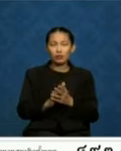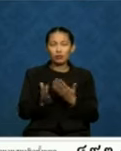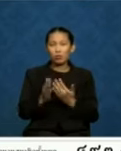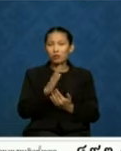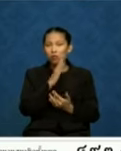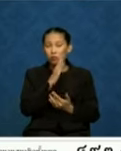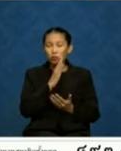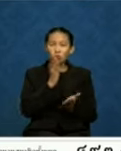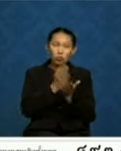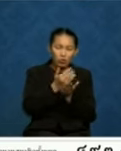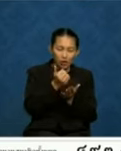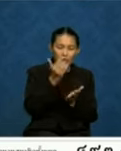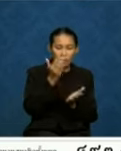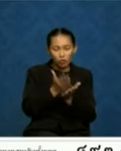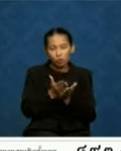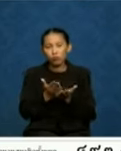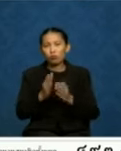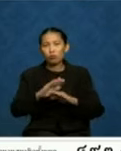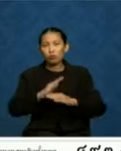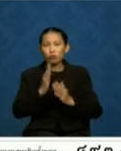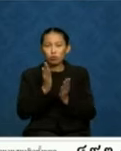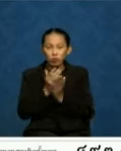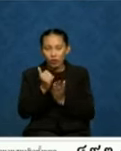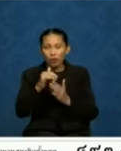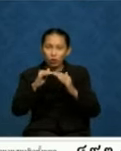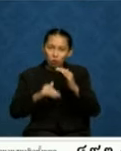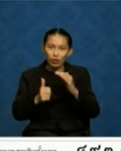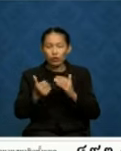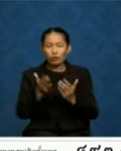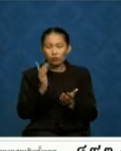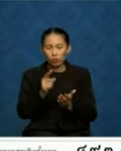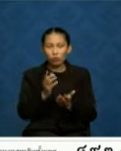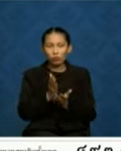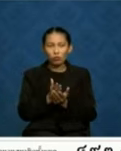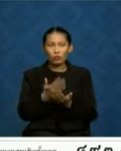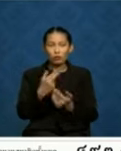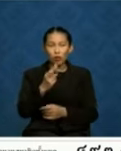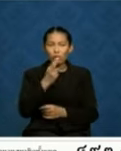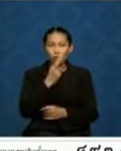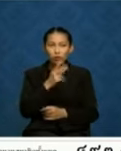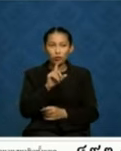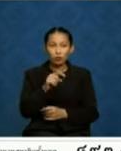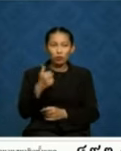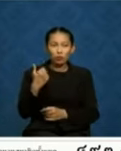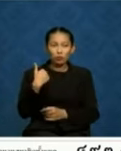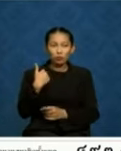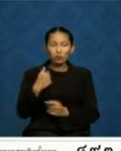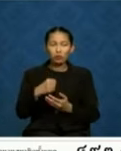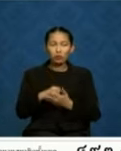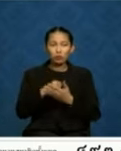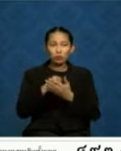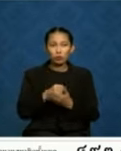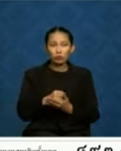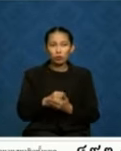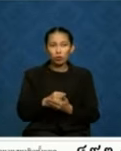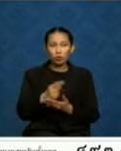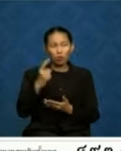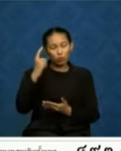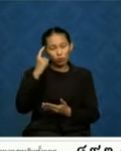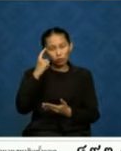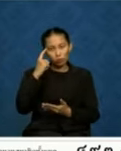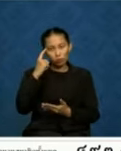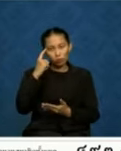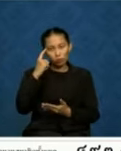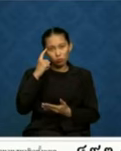ได้ก็ละเว้นได้ก็เว้นหรือลดได้ก็ลดนะครับแล้วก็เป็นการบริโภคอย่างที่มีจิตสำนึกแล้วก็ตระหนัก